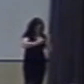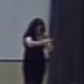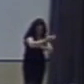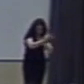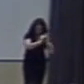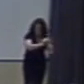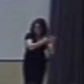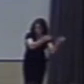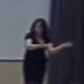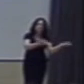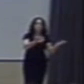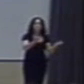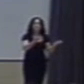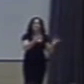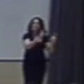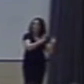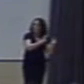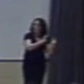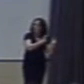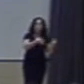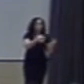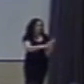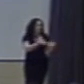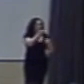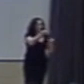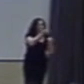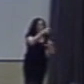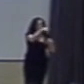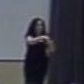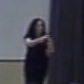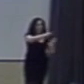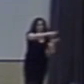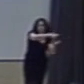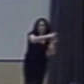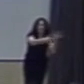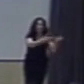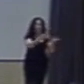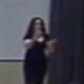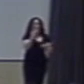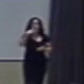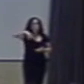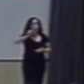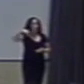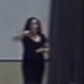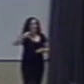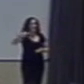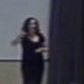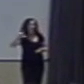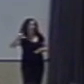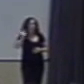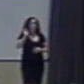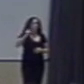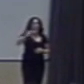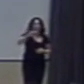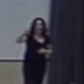possible la informació a la televisió, no? Vam convidar la Rosa Calaf i el Ferran Monegal, el de l'AS també, i,